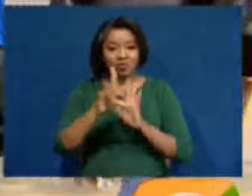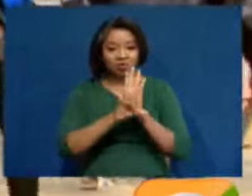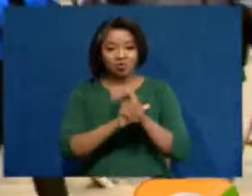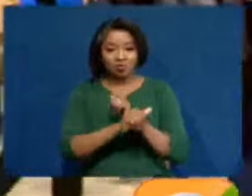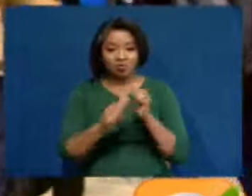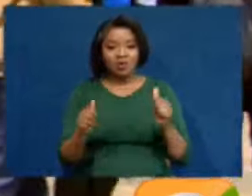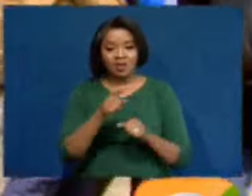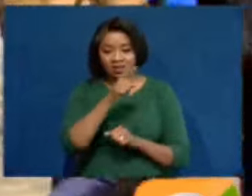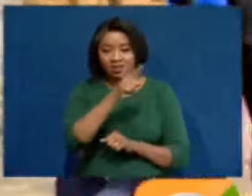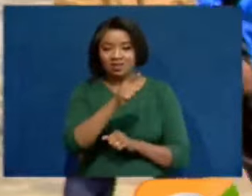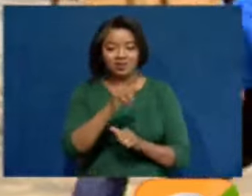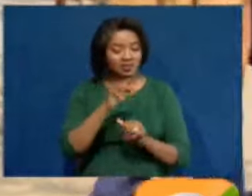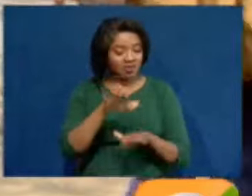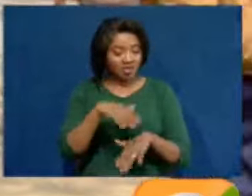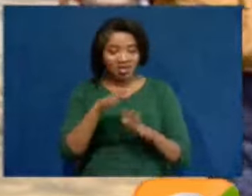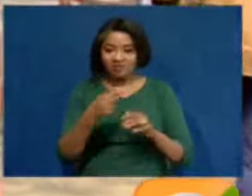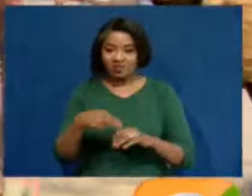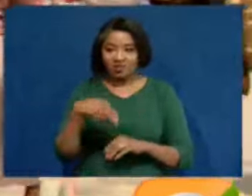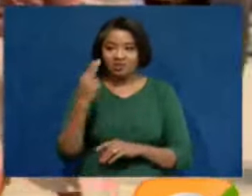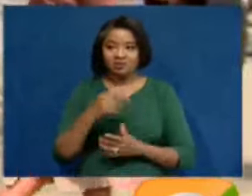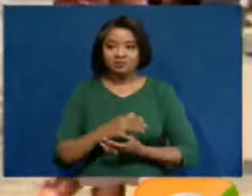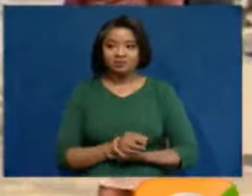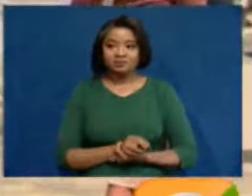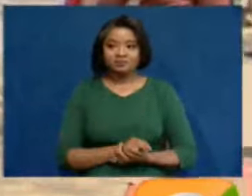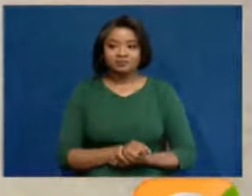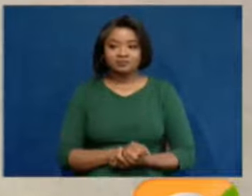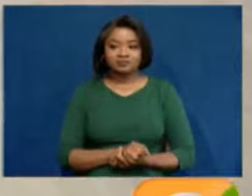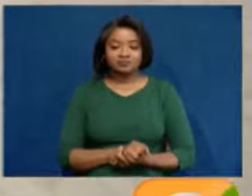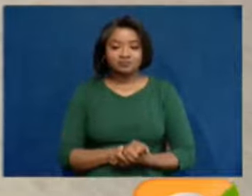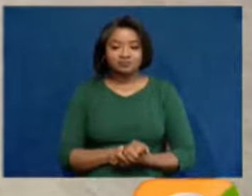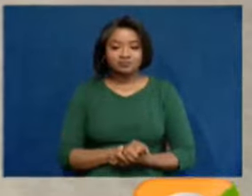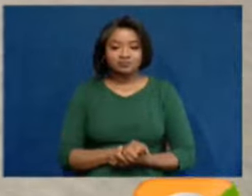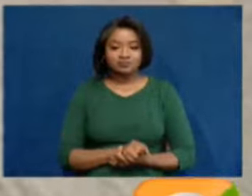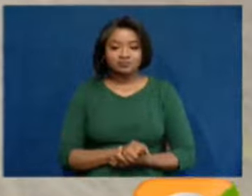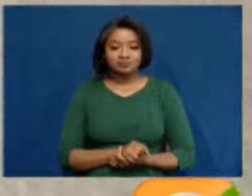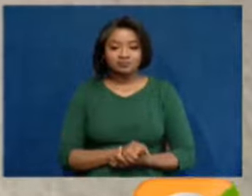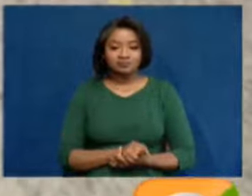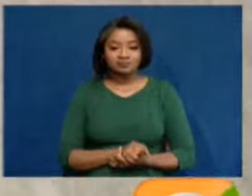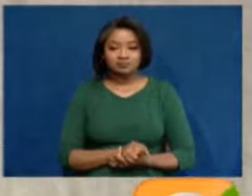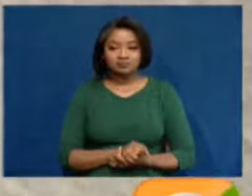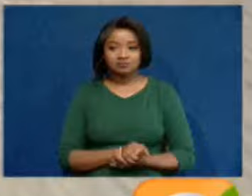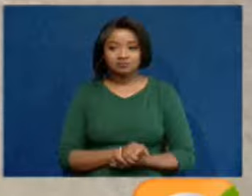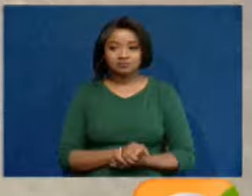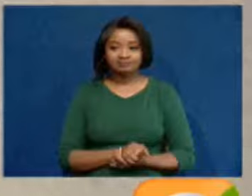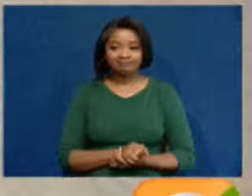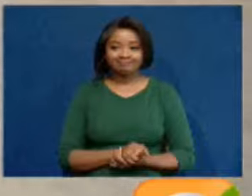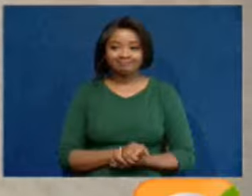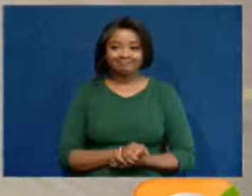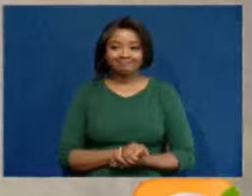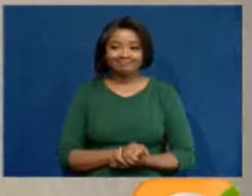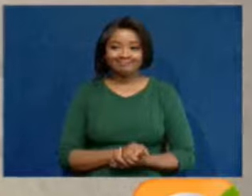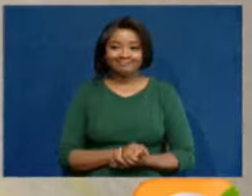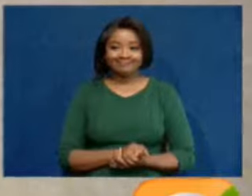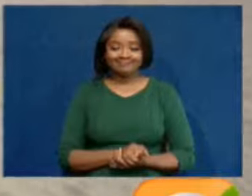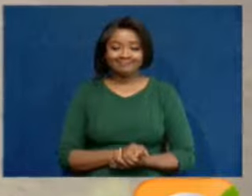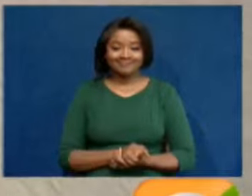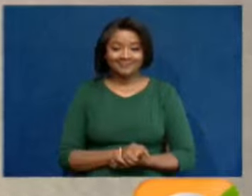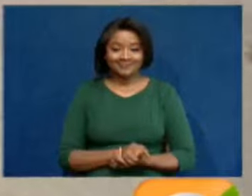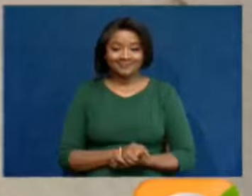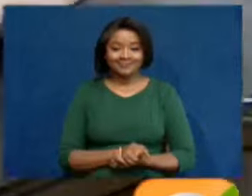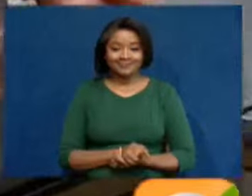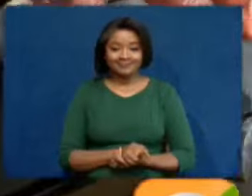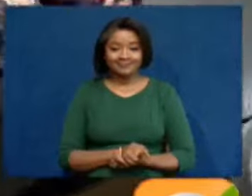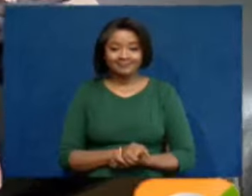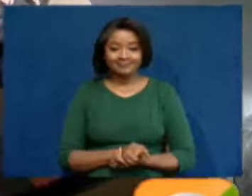na huyo ndiye ako very keen kwa barabara and careful kutuliko. Simiyu alichukua yaliyomfika kuwa ni mwanzo mpya